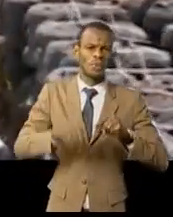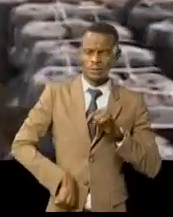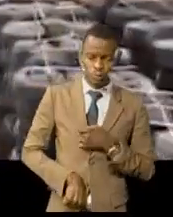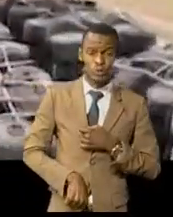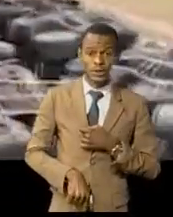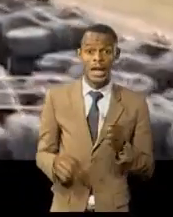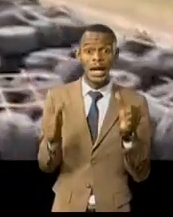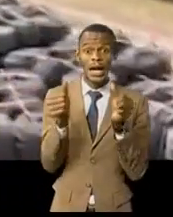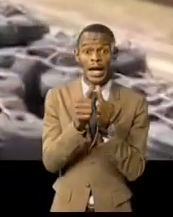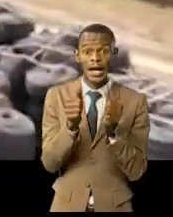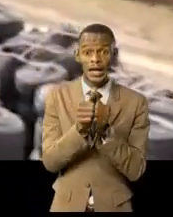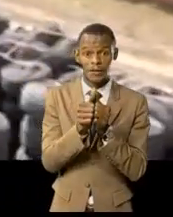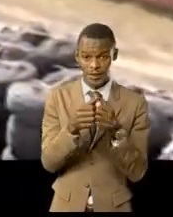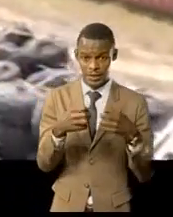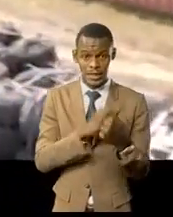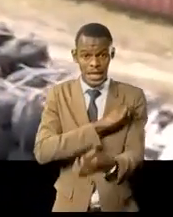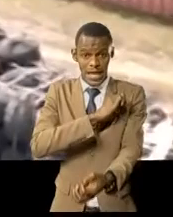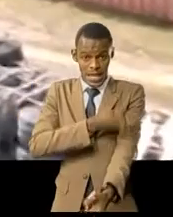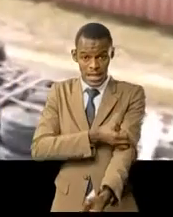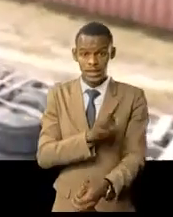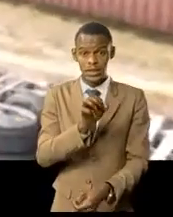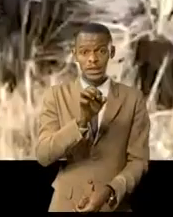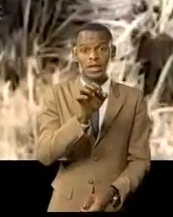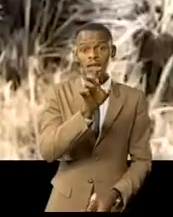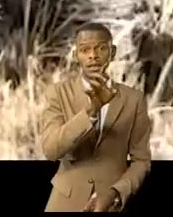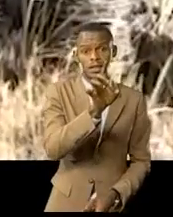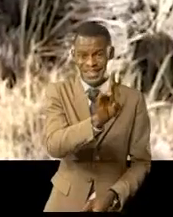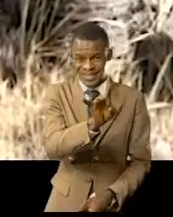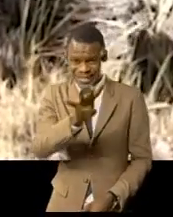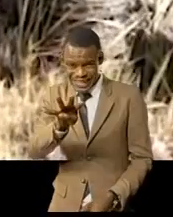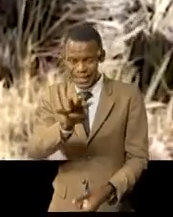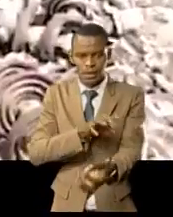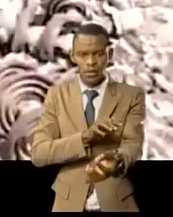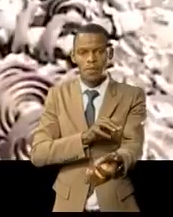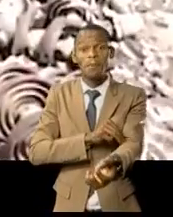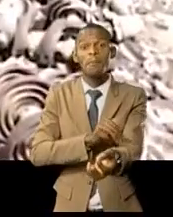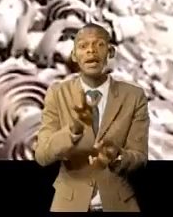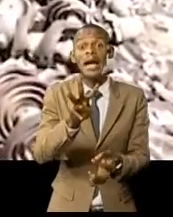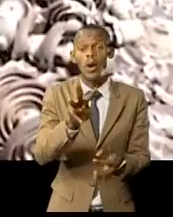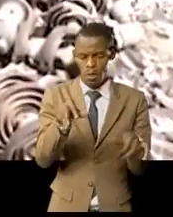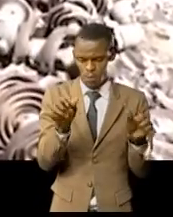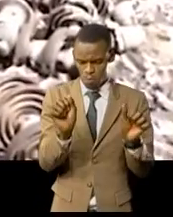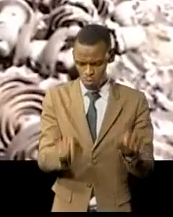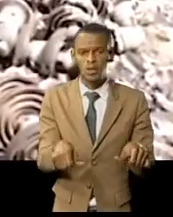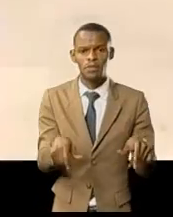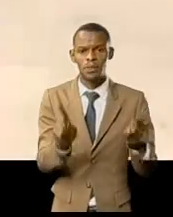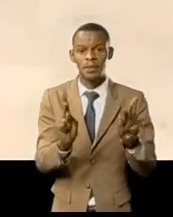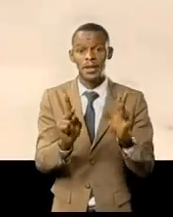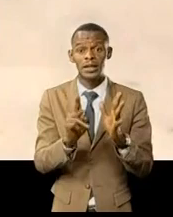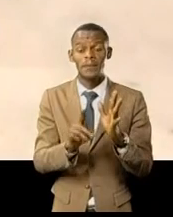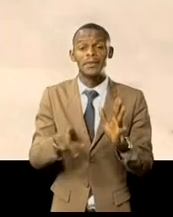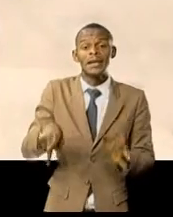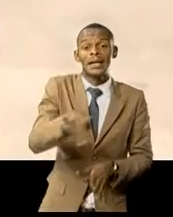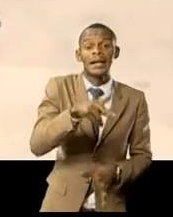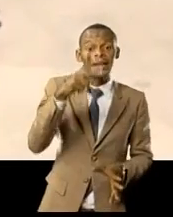96 MW dans l'espoir de l'avoir, nous pouvons développer la province, le Grand Kasaï. Nous donnerons des emplois parce qu'il y